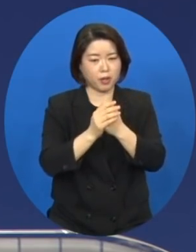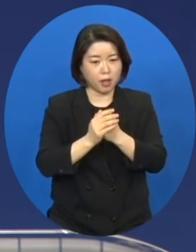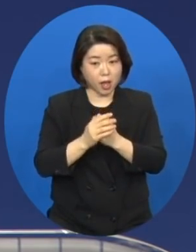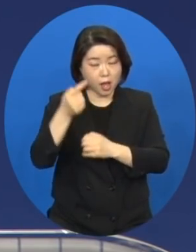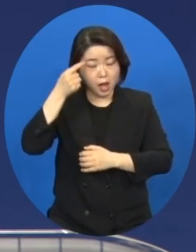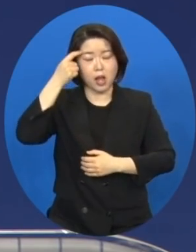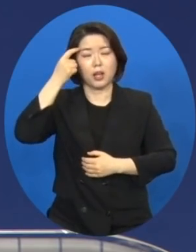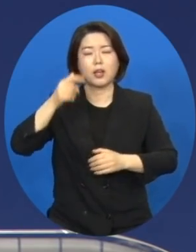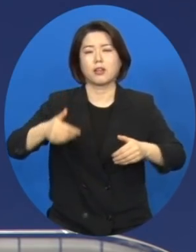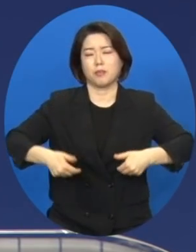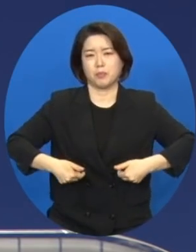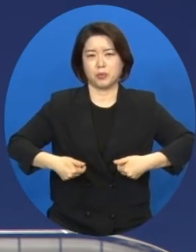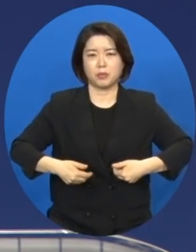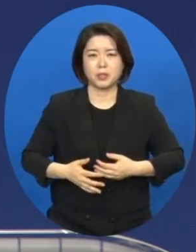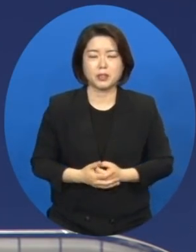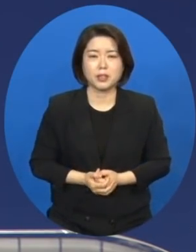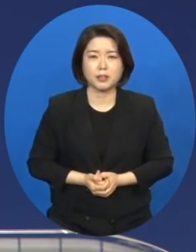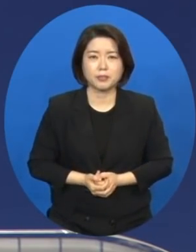돼요.